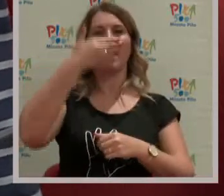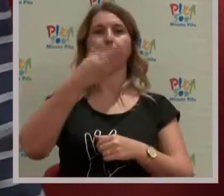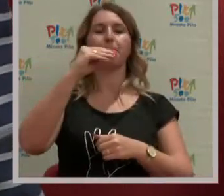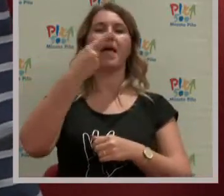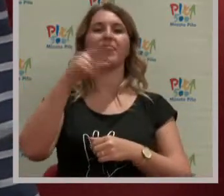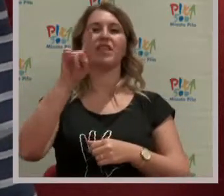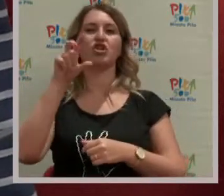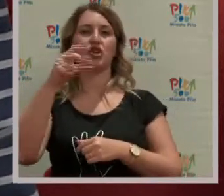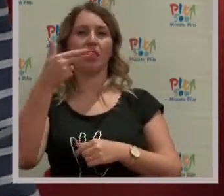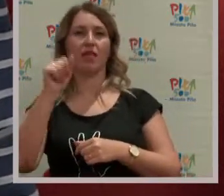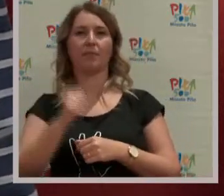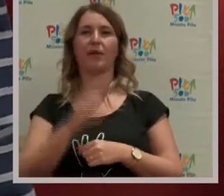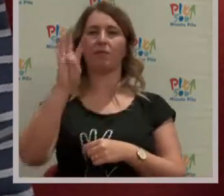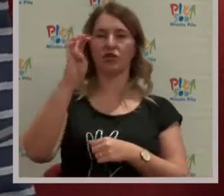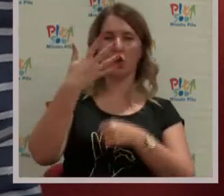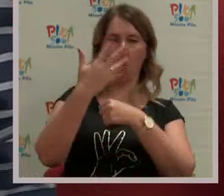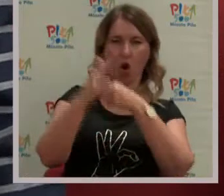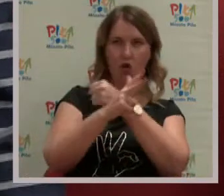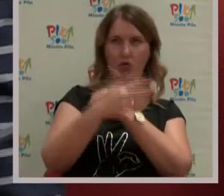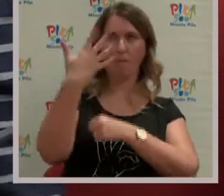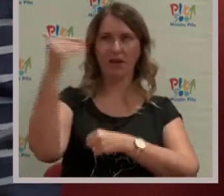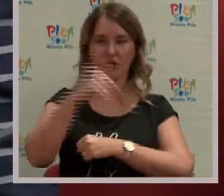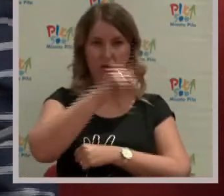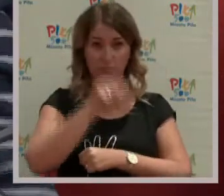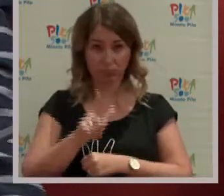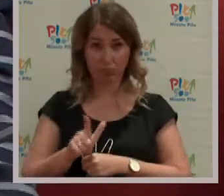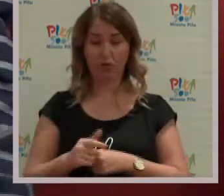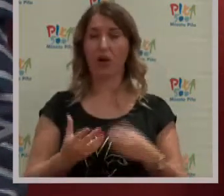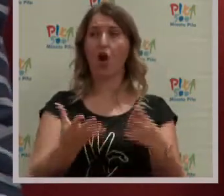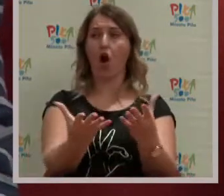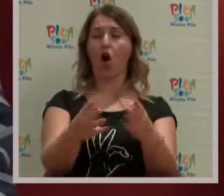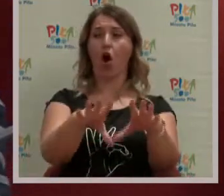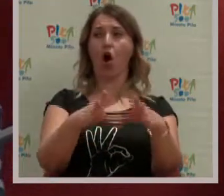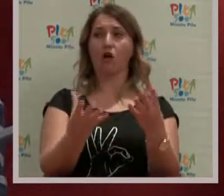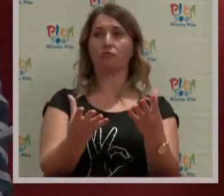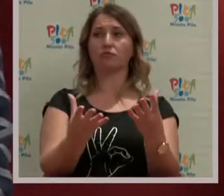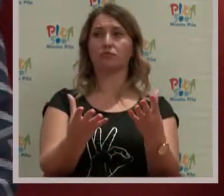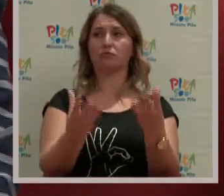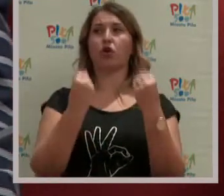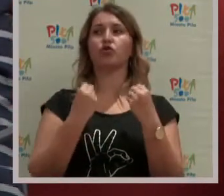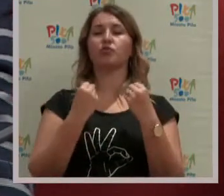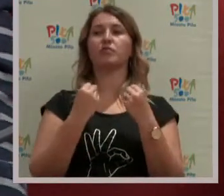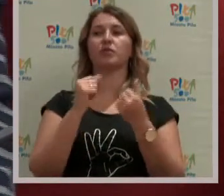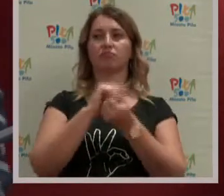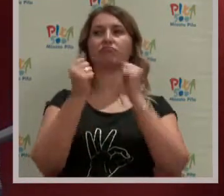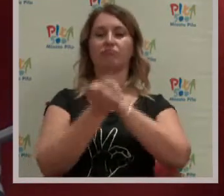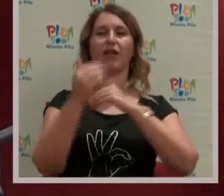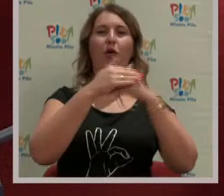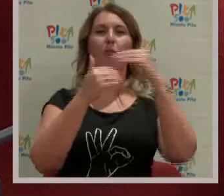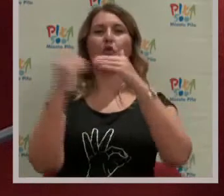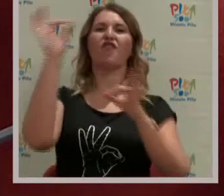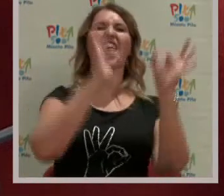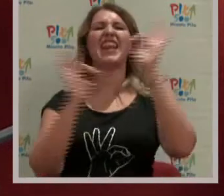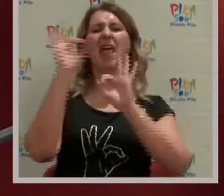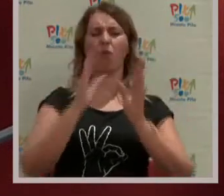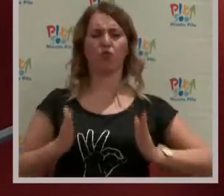ulicy medycznej to jest razem 485 tysięcy złotych otrzymuje nazwę przebudowa ulicy medycznej czyli w ramach jednego brzmienia